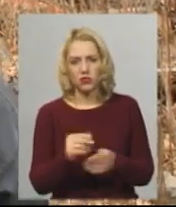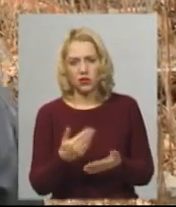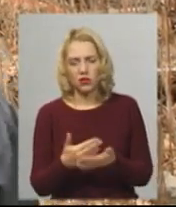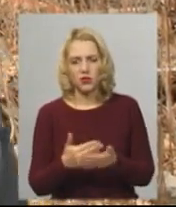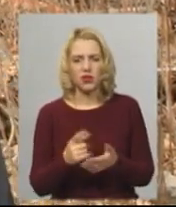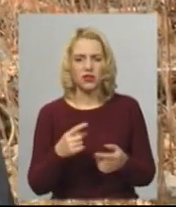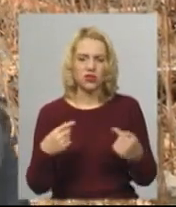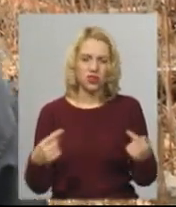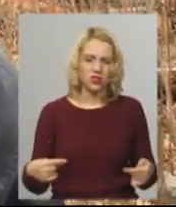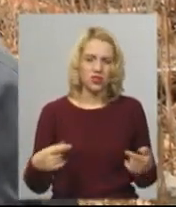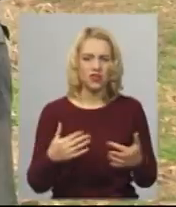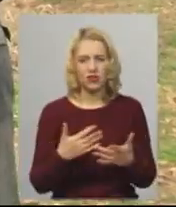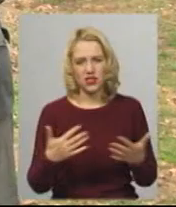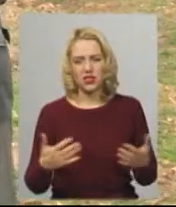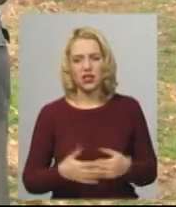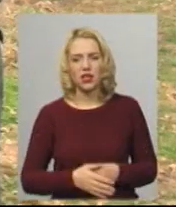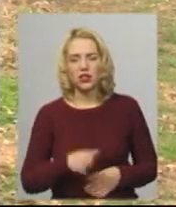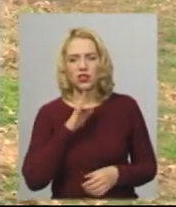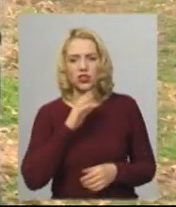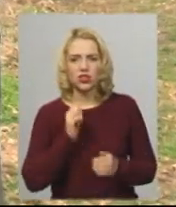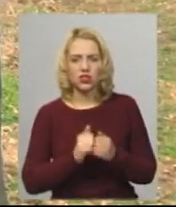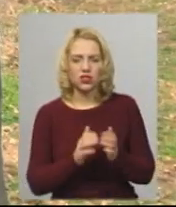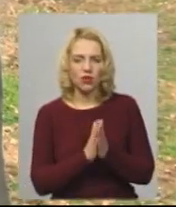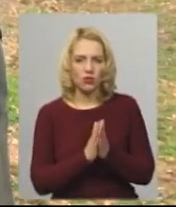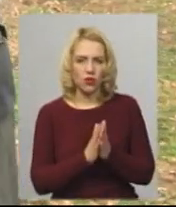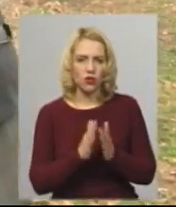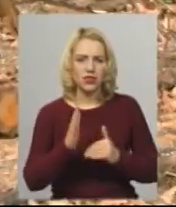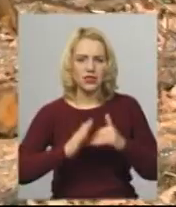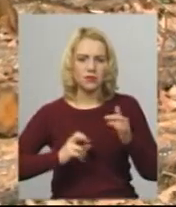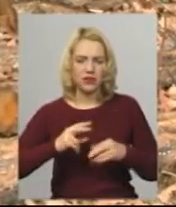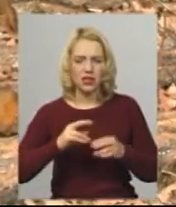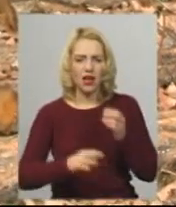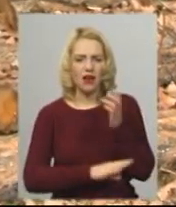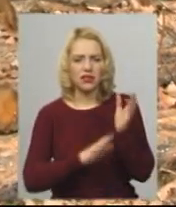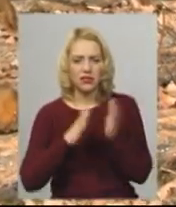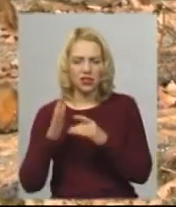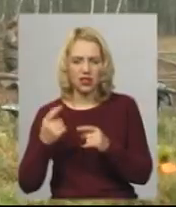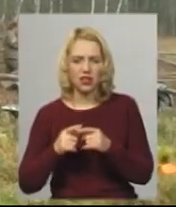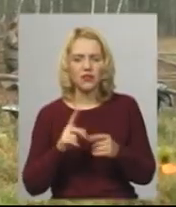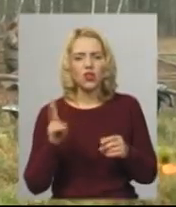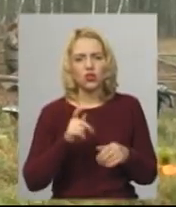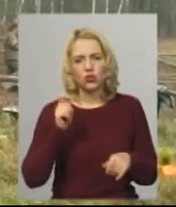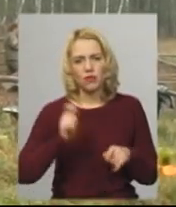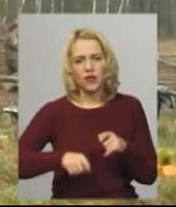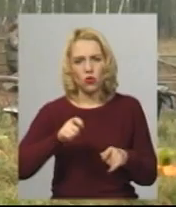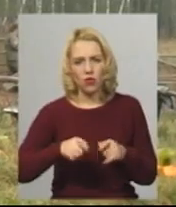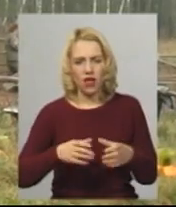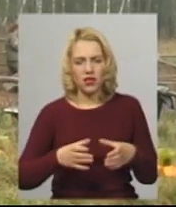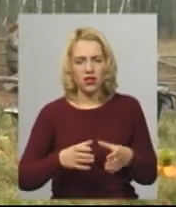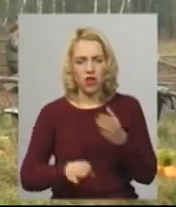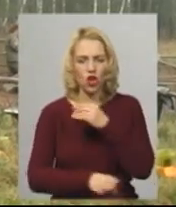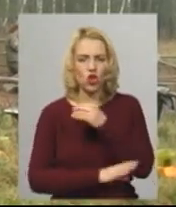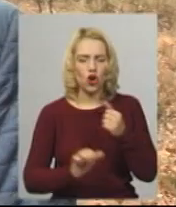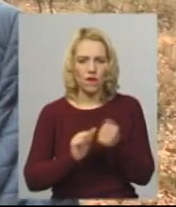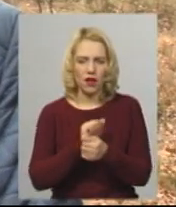шлею, то це ж таке. Жінка часто просить лісників допомогти їй з дровами та з кормом для каштана, розповідає лісничий Шепетівського лісгоспу